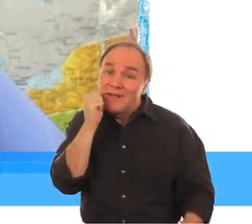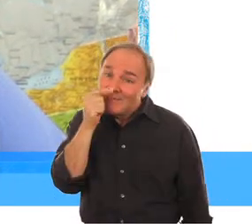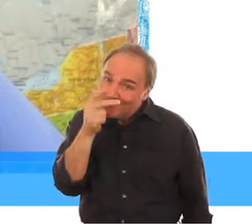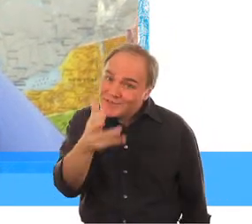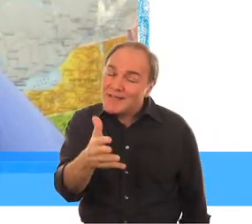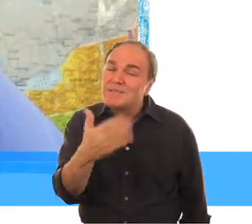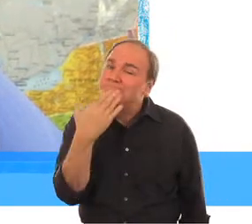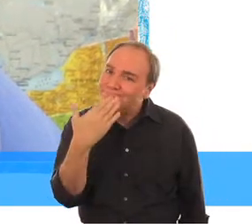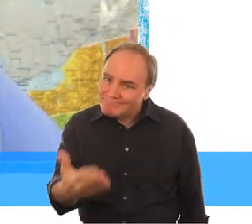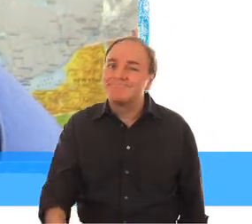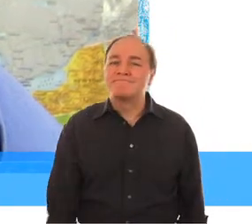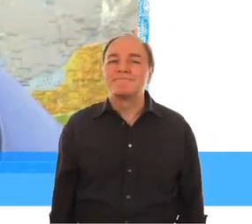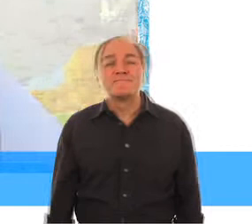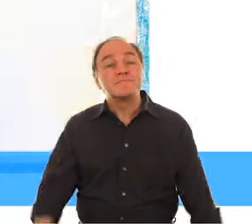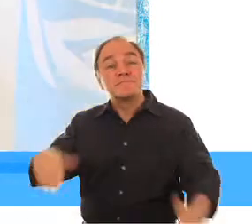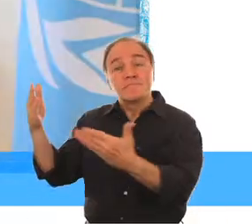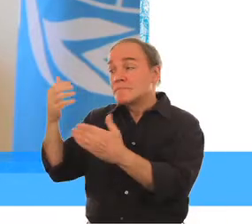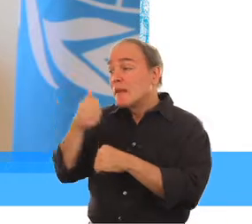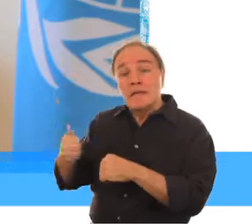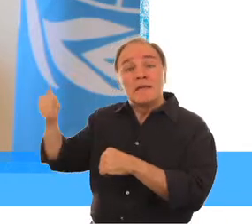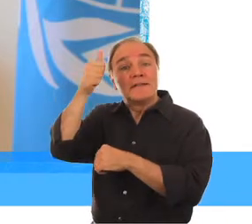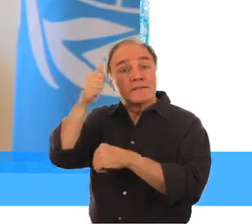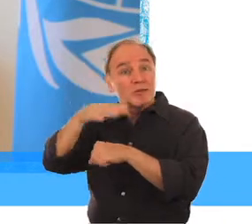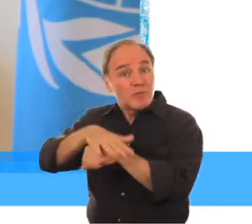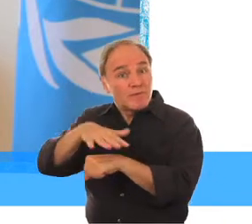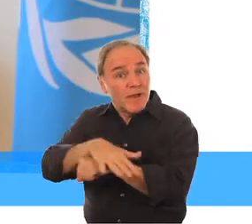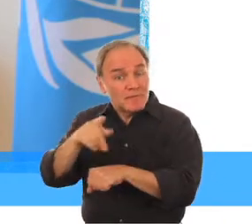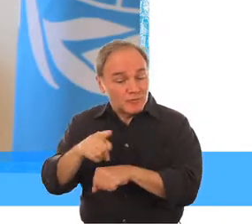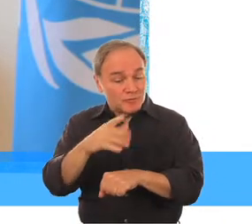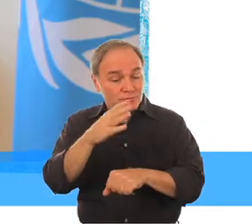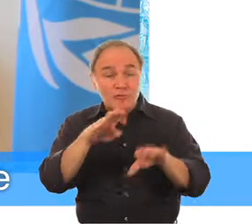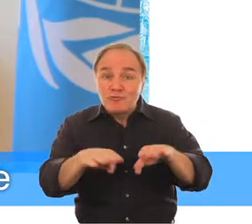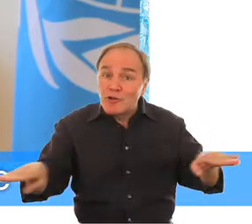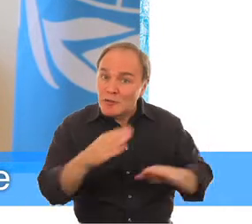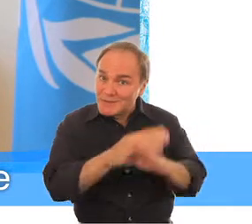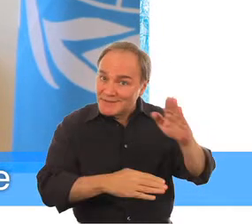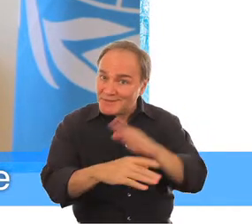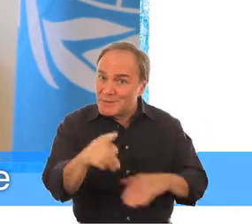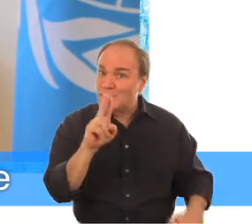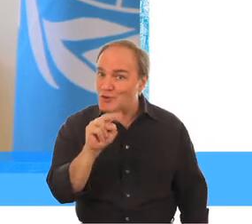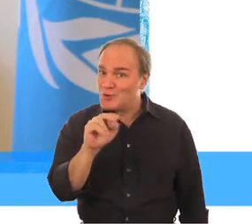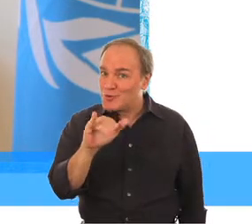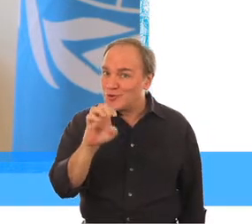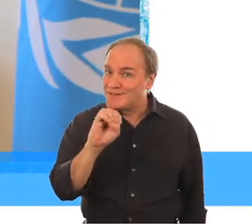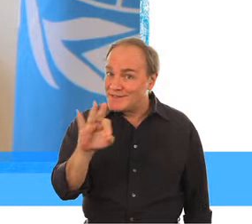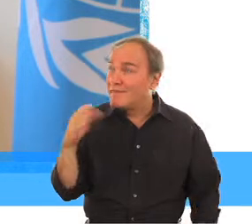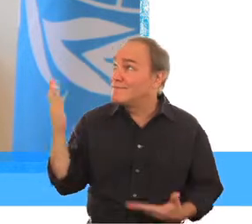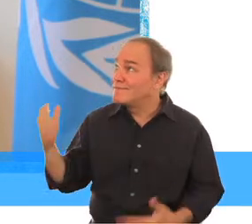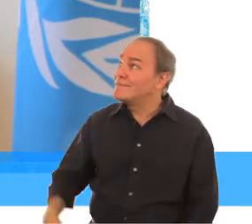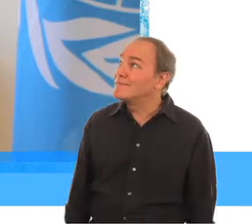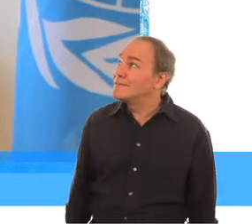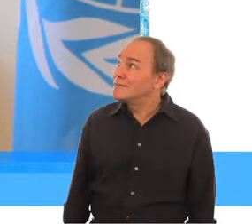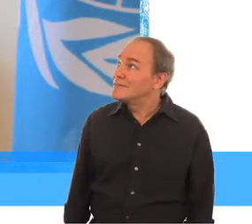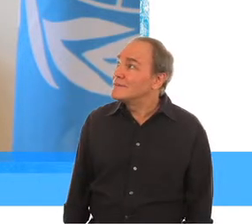que nous servons chaque jour. Merci. J'aimerais remercier tout le monde pour leur soutien et leurs conseils sur la meilleure façon d'intégrer le handicap à